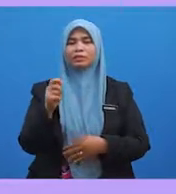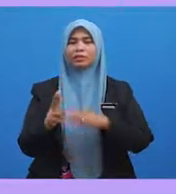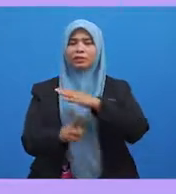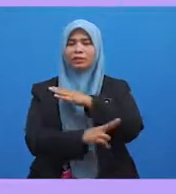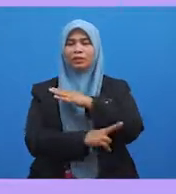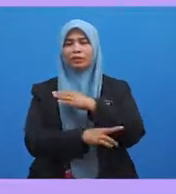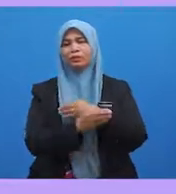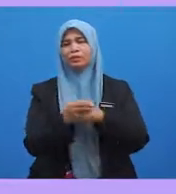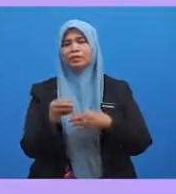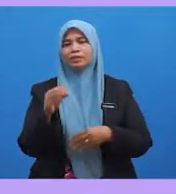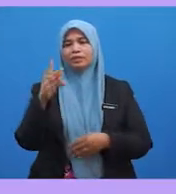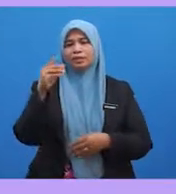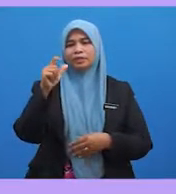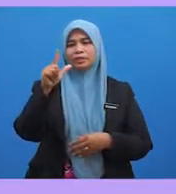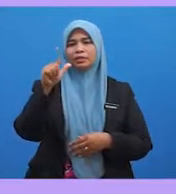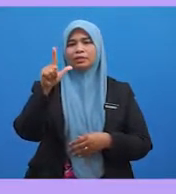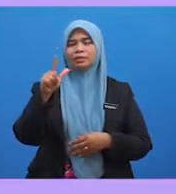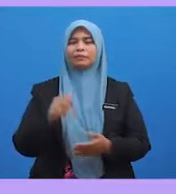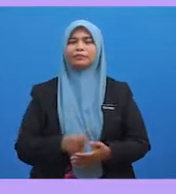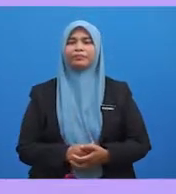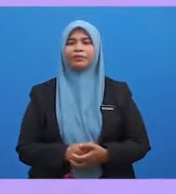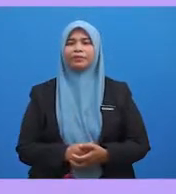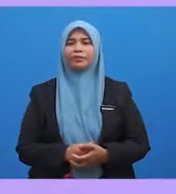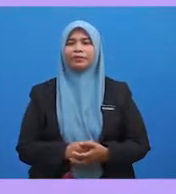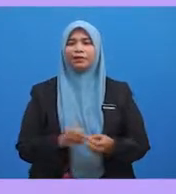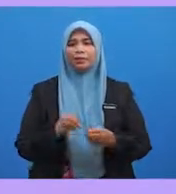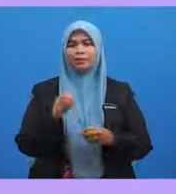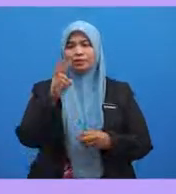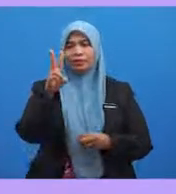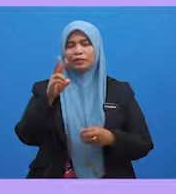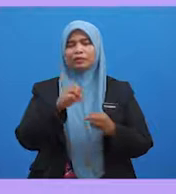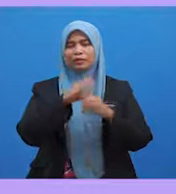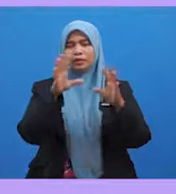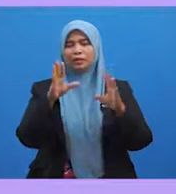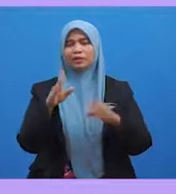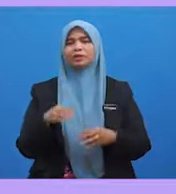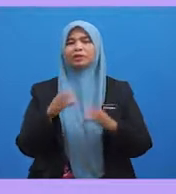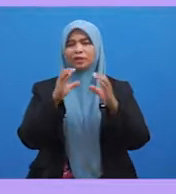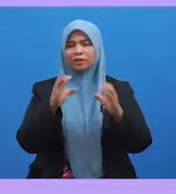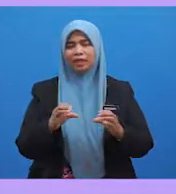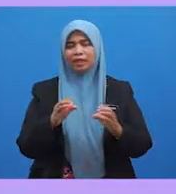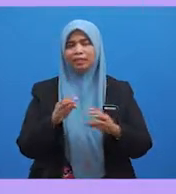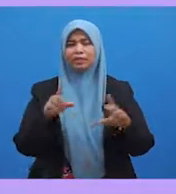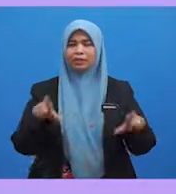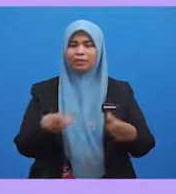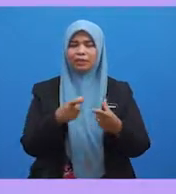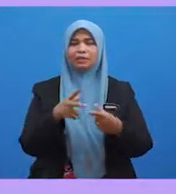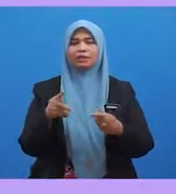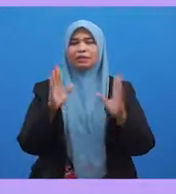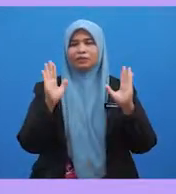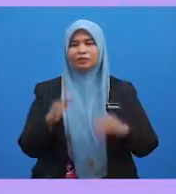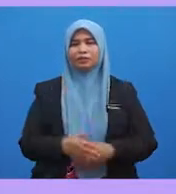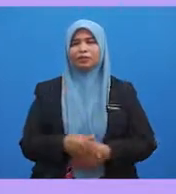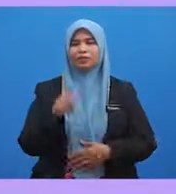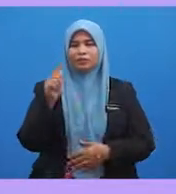dalilnya. Yang kedua, menerangkan kaifiat, iaitu cara